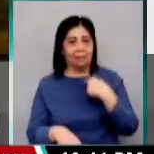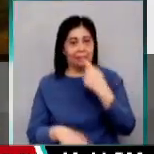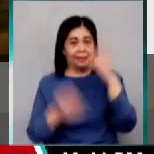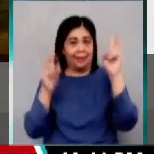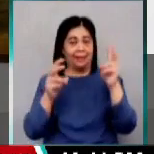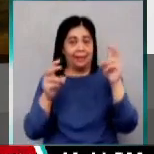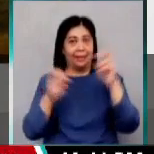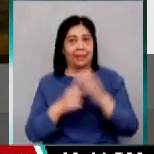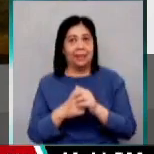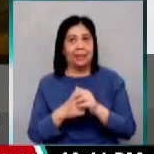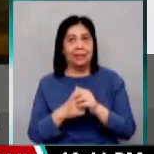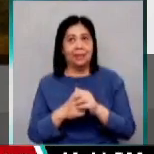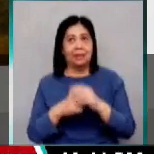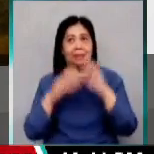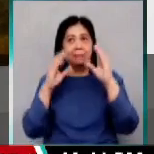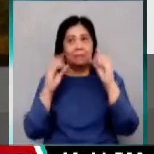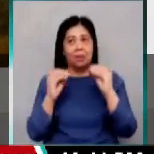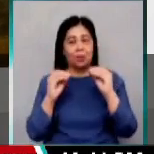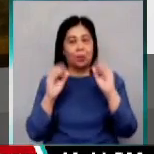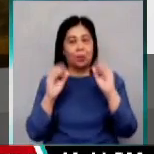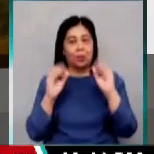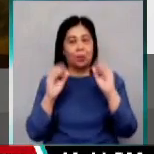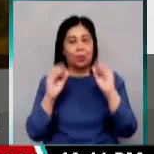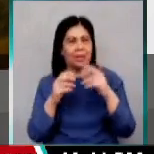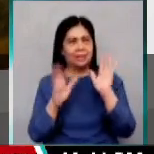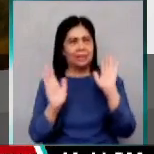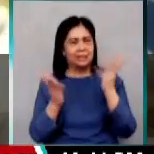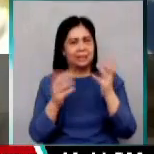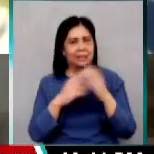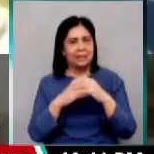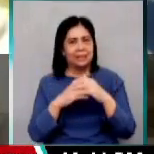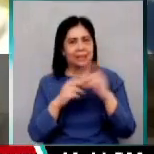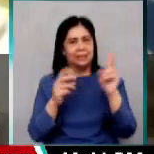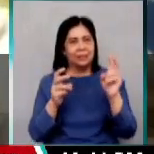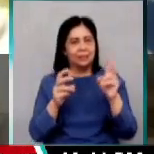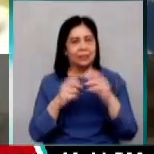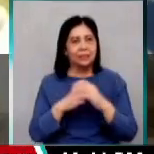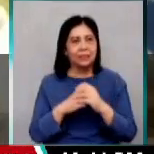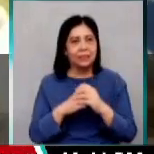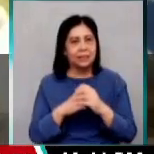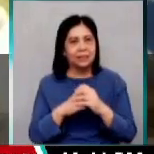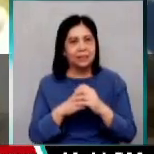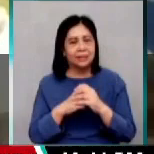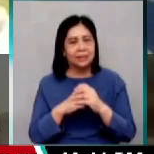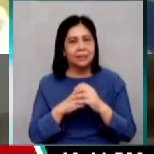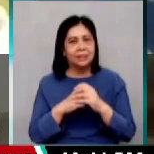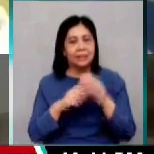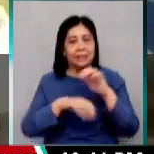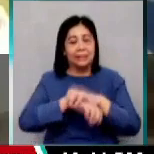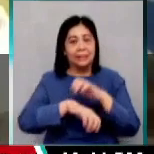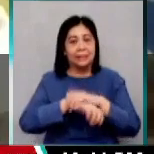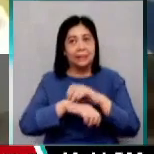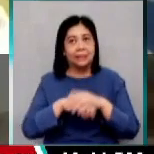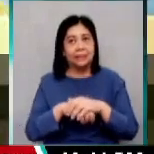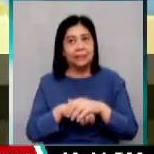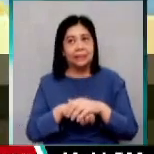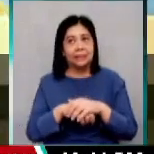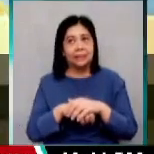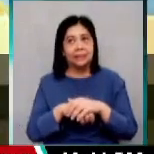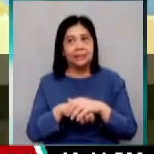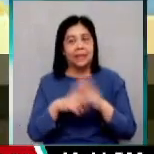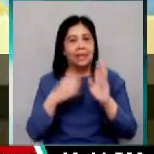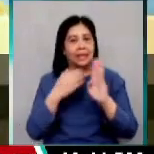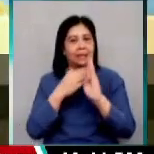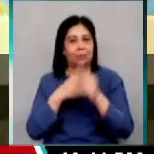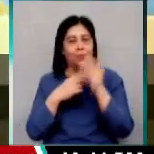Manumpot Tila, which roughly translated to English is let's go back home. Ang